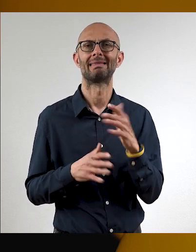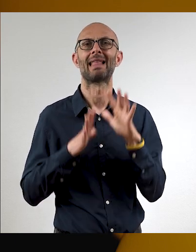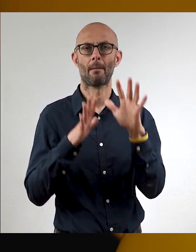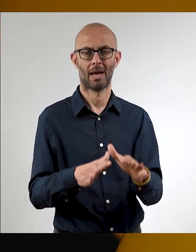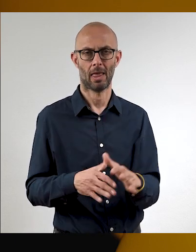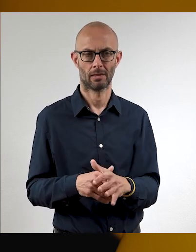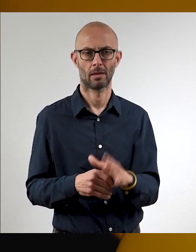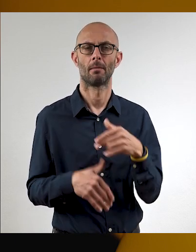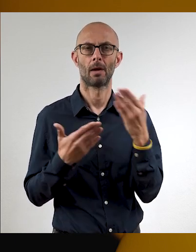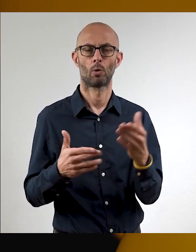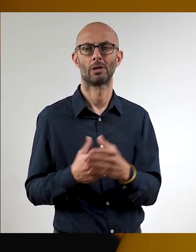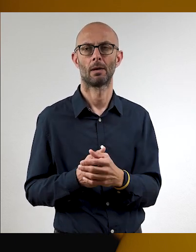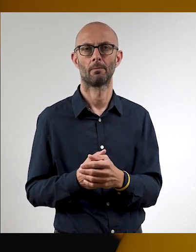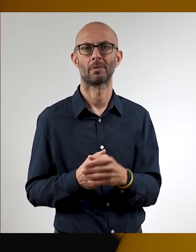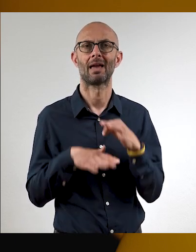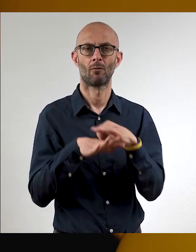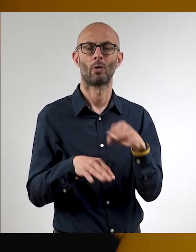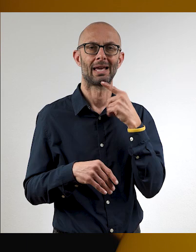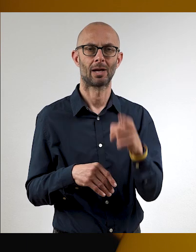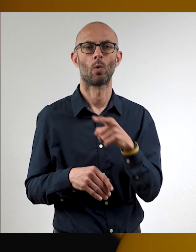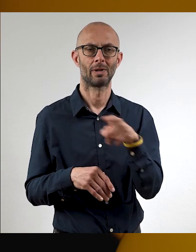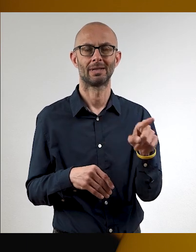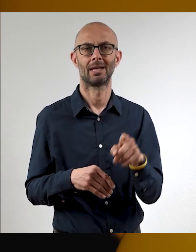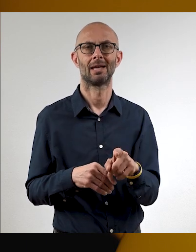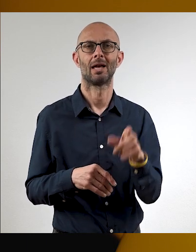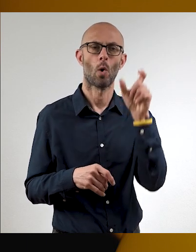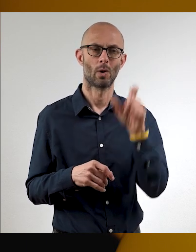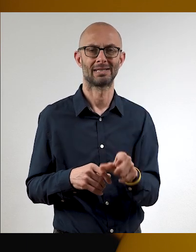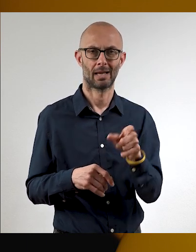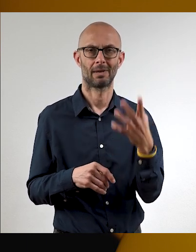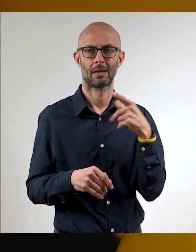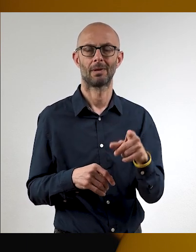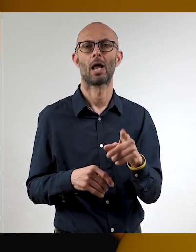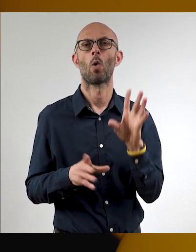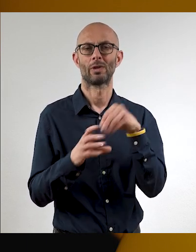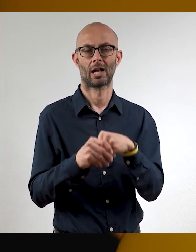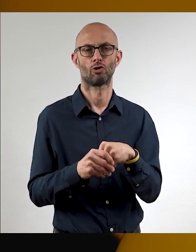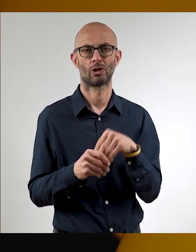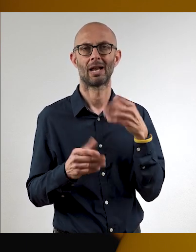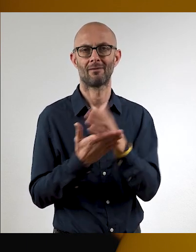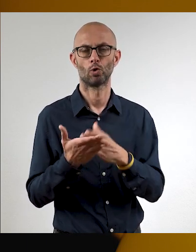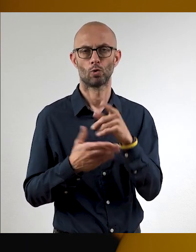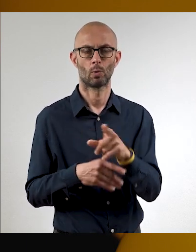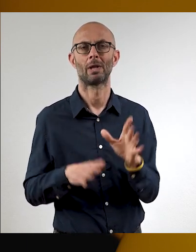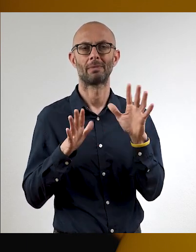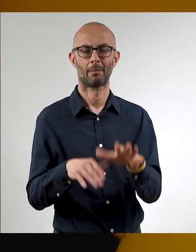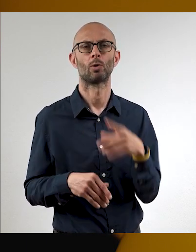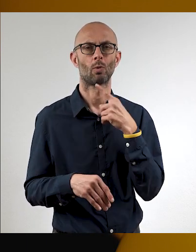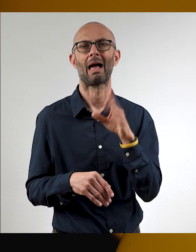napad, ne? Pa je potem vodja rekel te osebi, ki je bila obdeležena v službi v tem